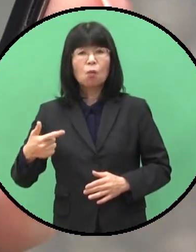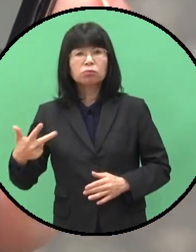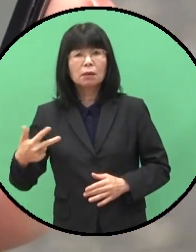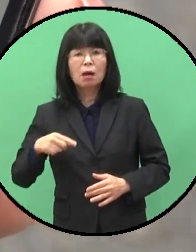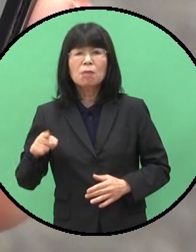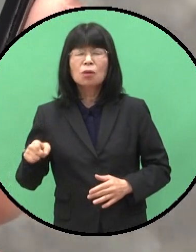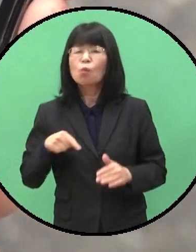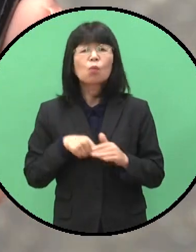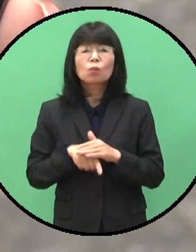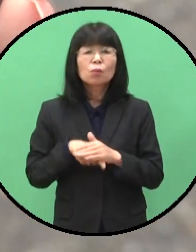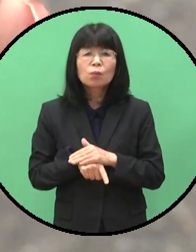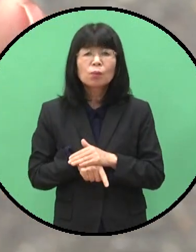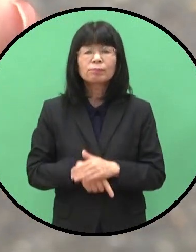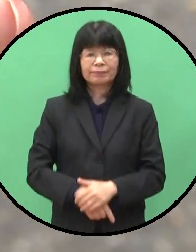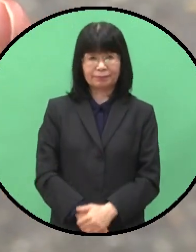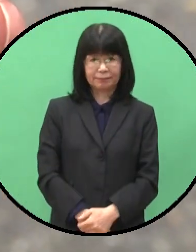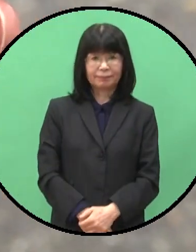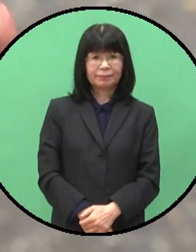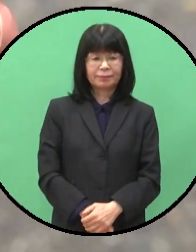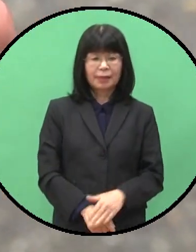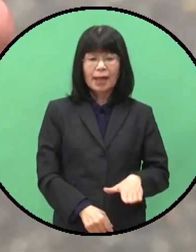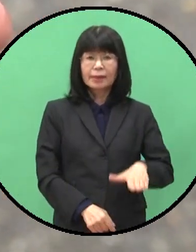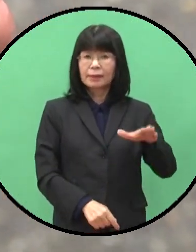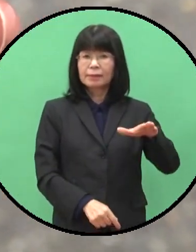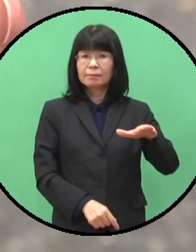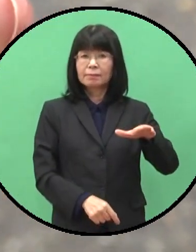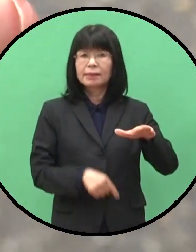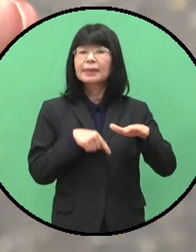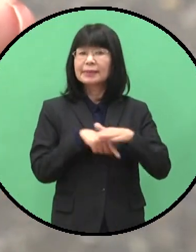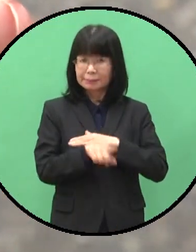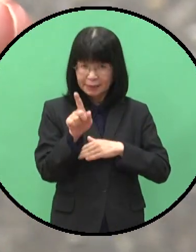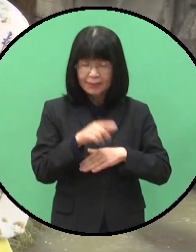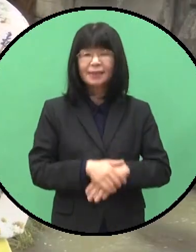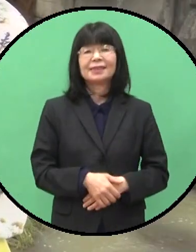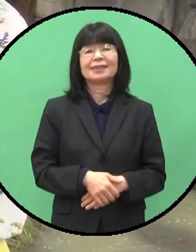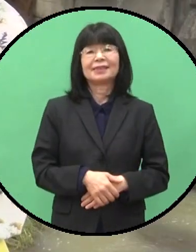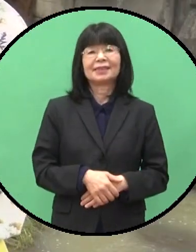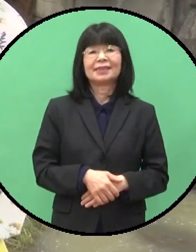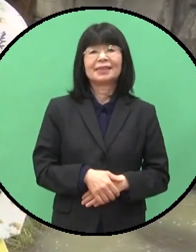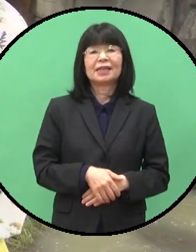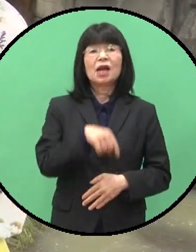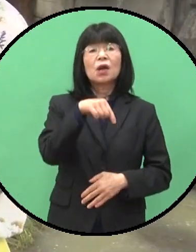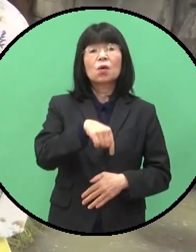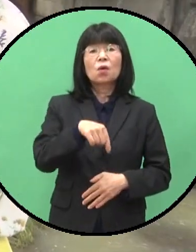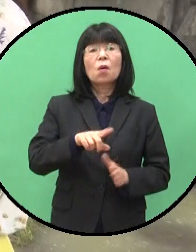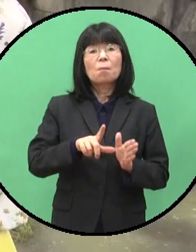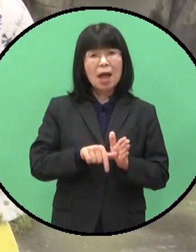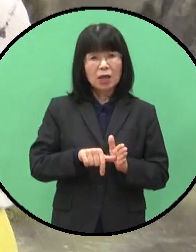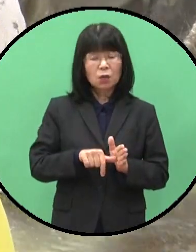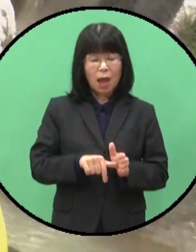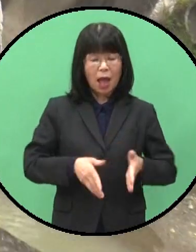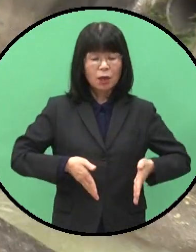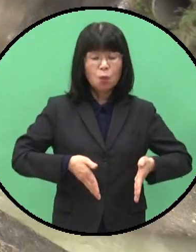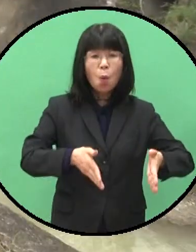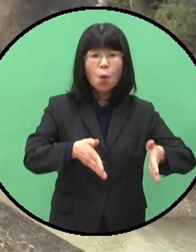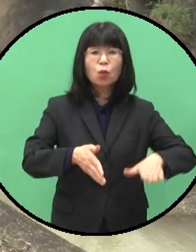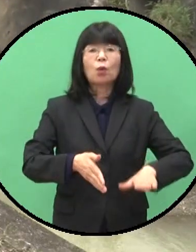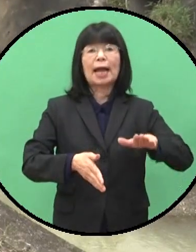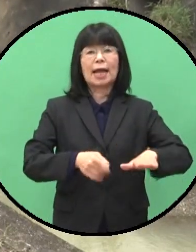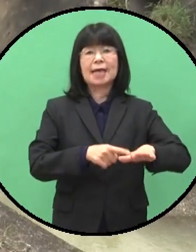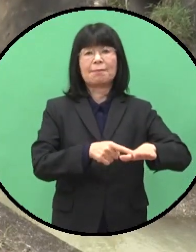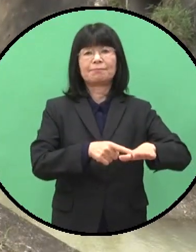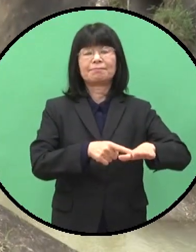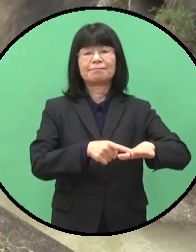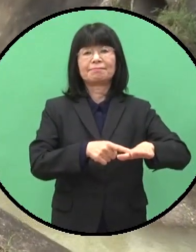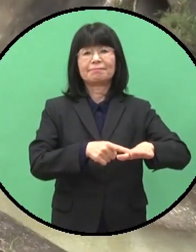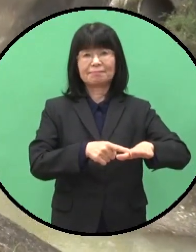これはどういう意味なんですか？ はいはい、堤防天場高っていうのはですね、ちょうどここですとちょうどここの、道路の、高